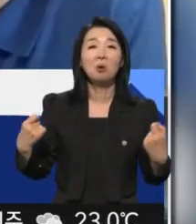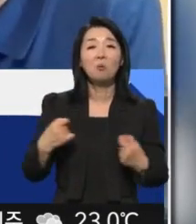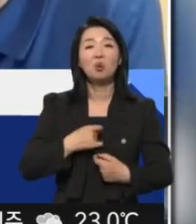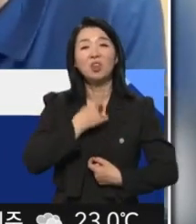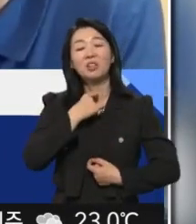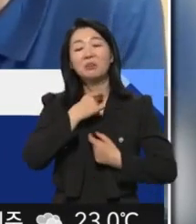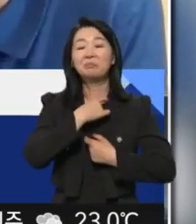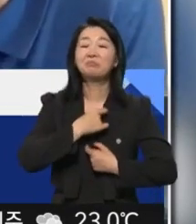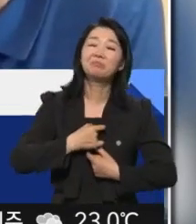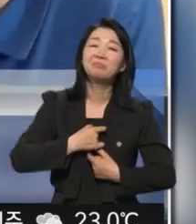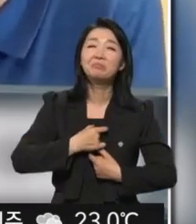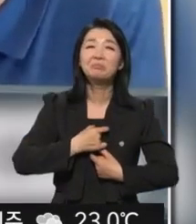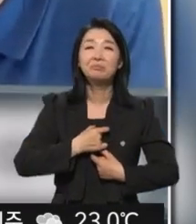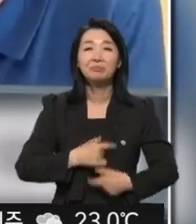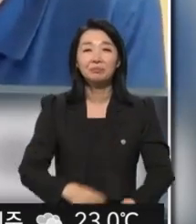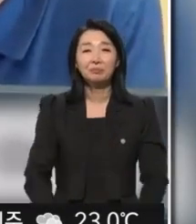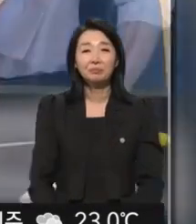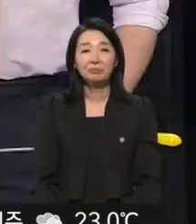넥타이도 좀 느슨하게 풀고.